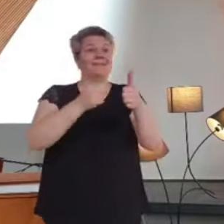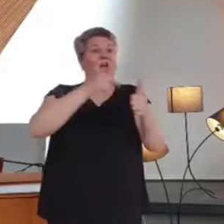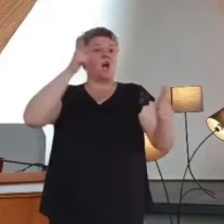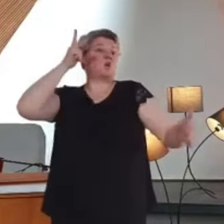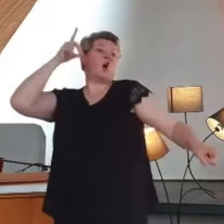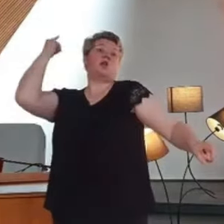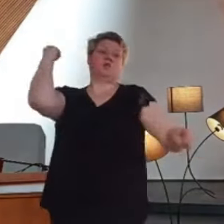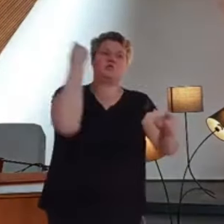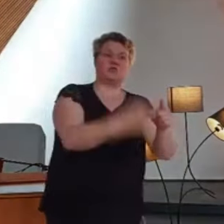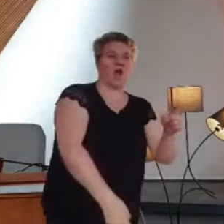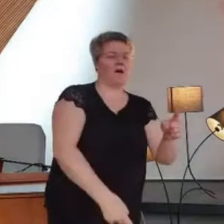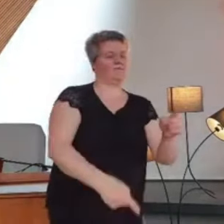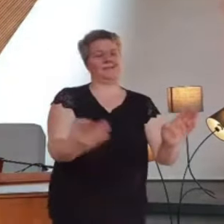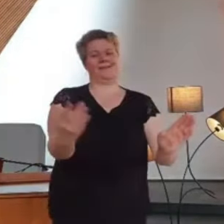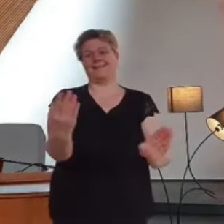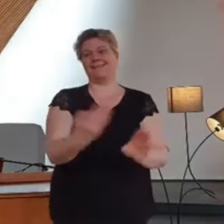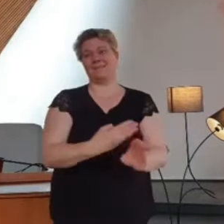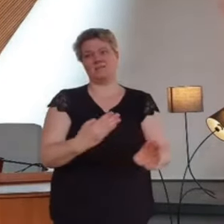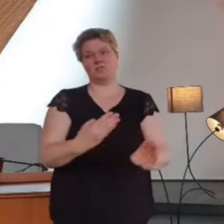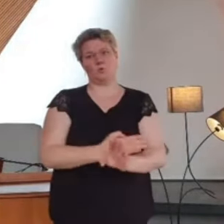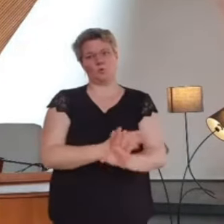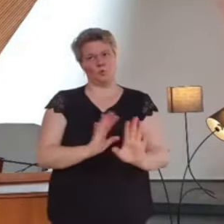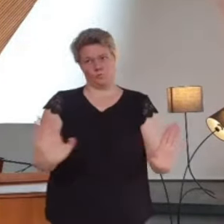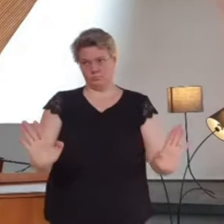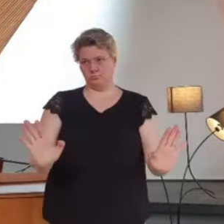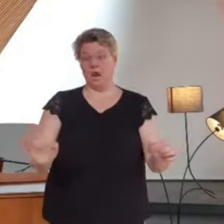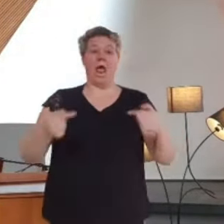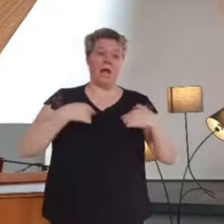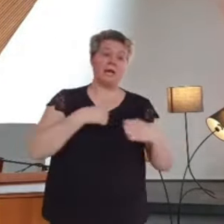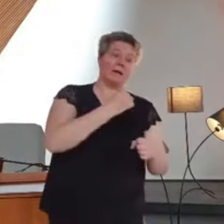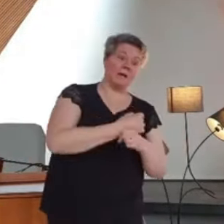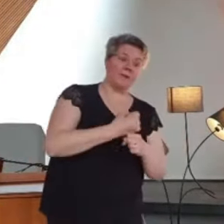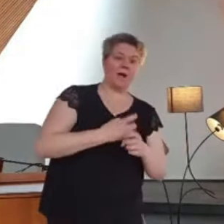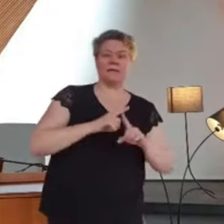keine Reaktion auf etwas, was man getan oder nicht getan hat.